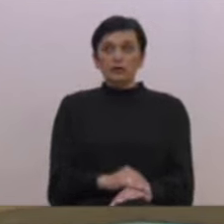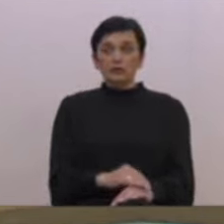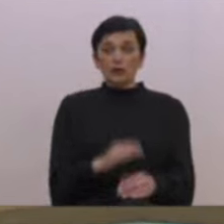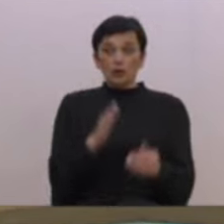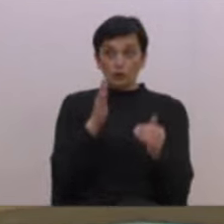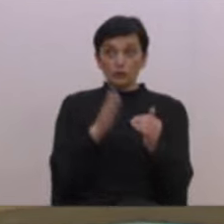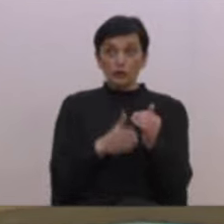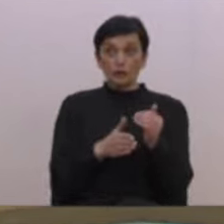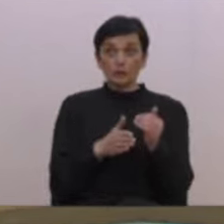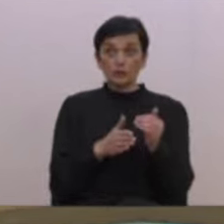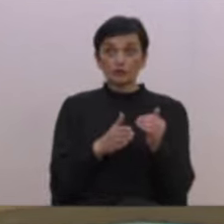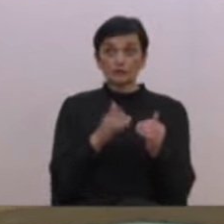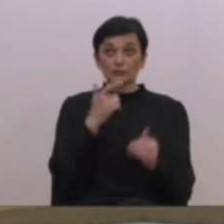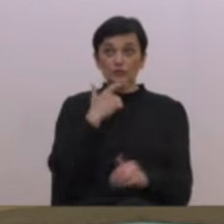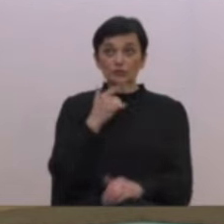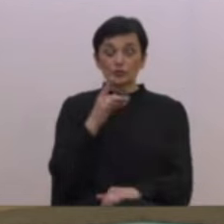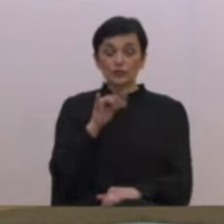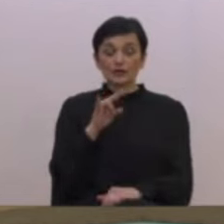მორჩით ბატონო,